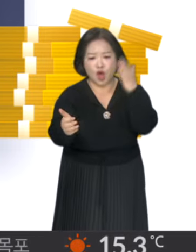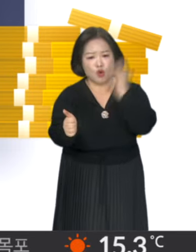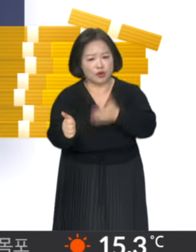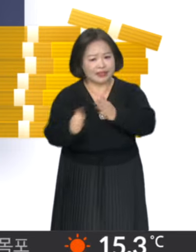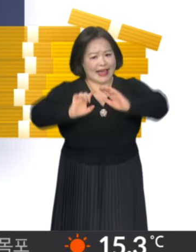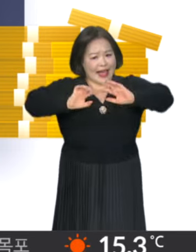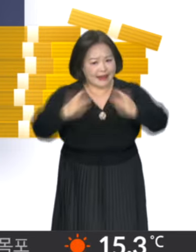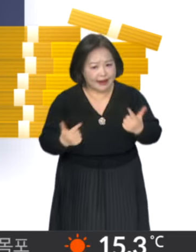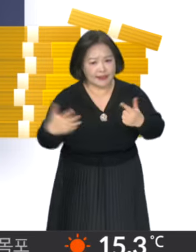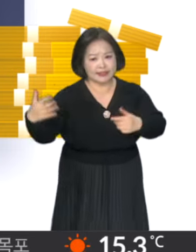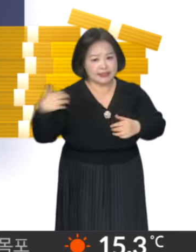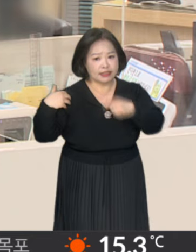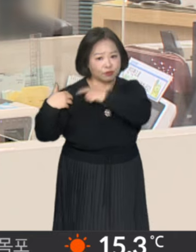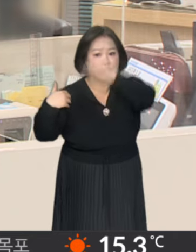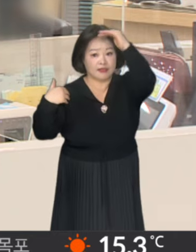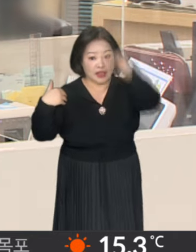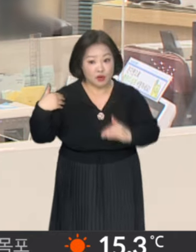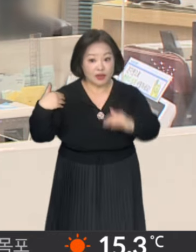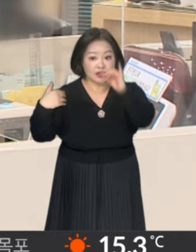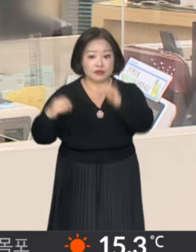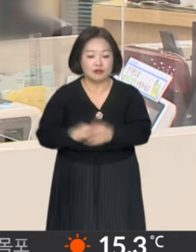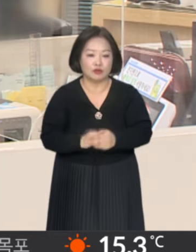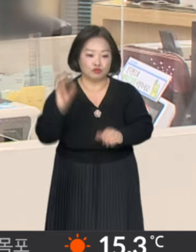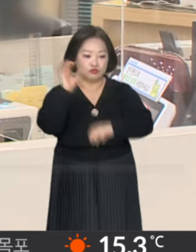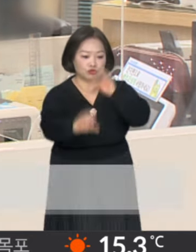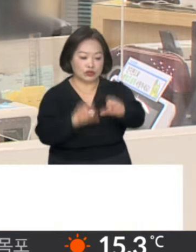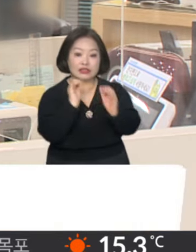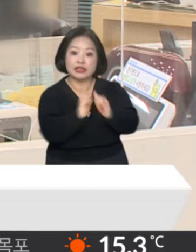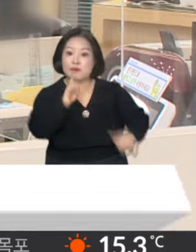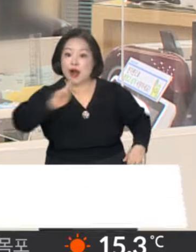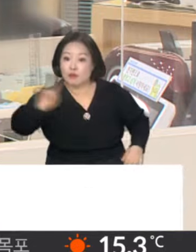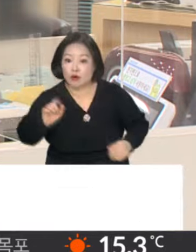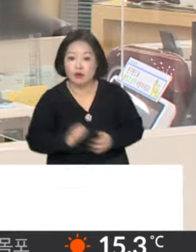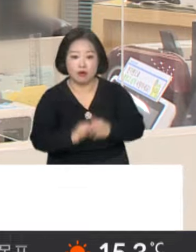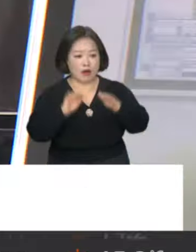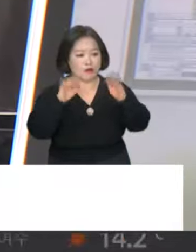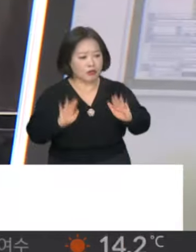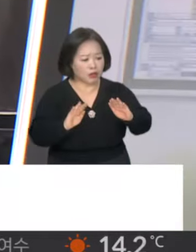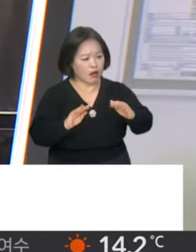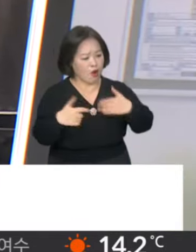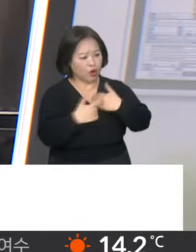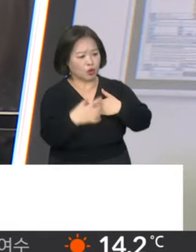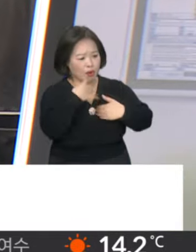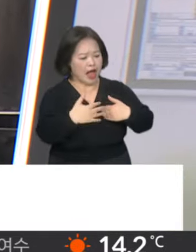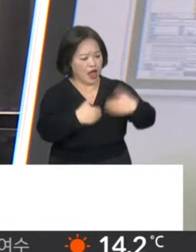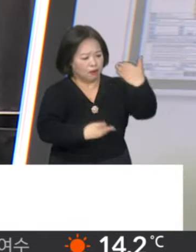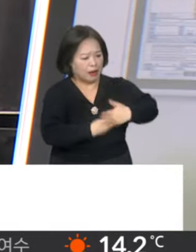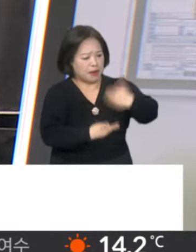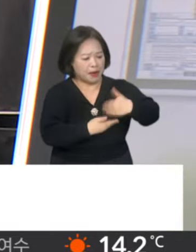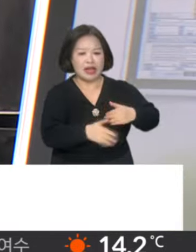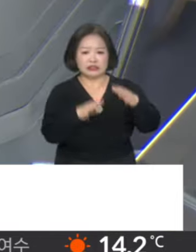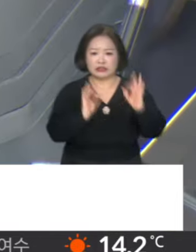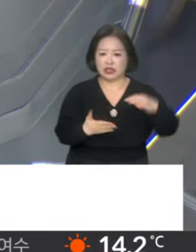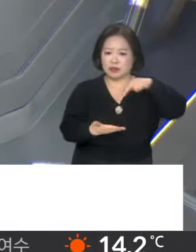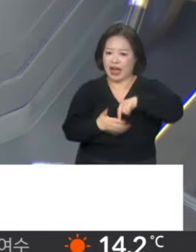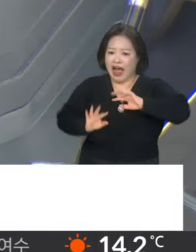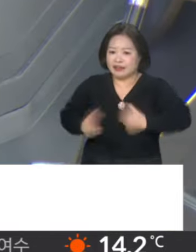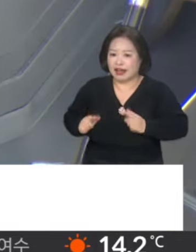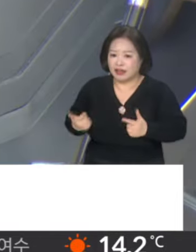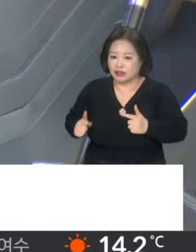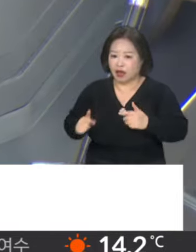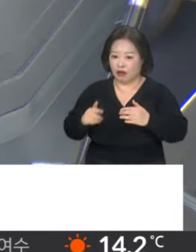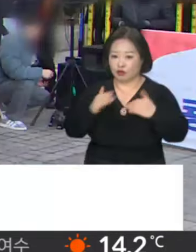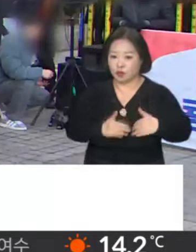않아야 하는 의무를 말합니다 투자들이 말을 하는게 너무 형식적이었다 은행 쪽에서는 아니다 형식적으로 절차를